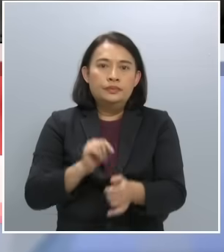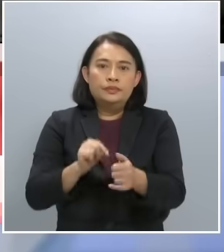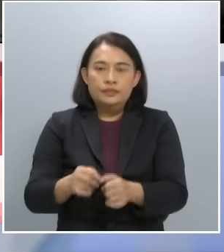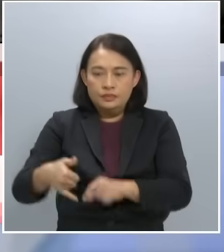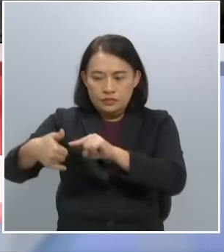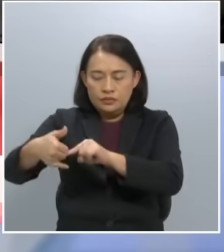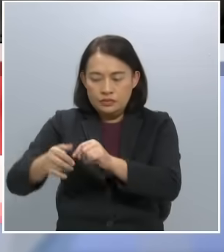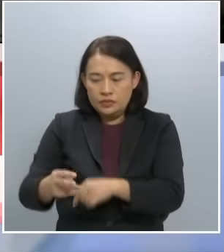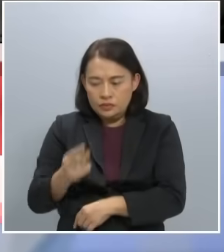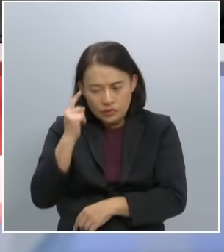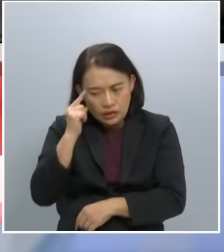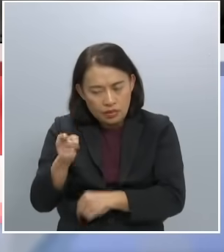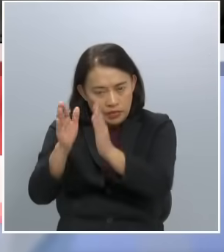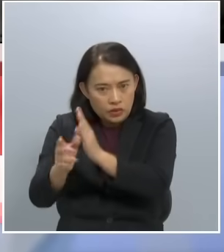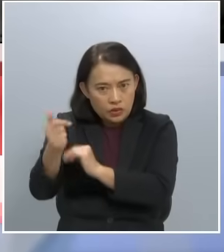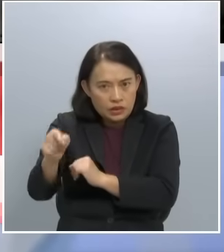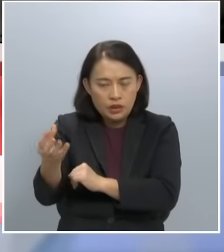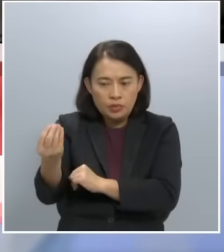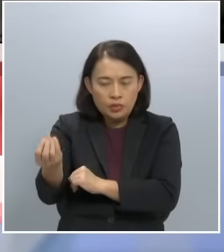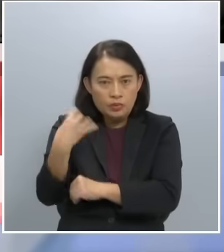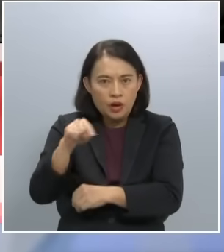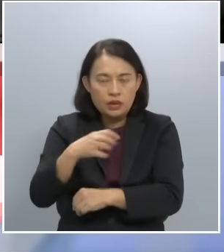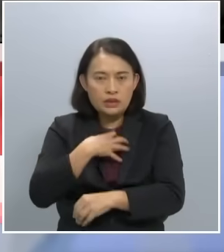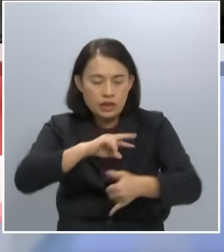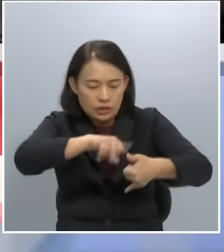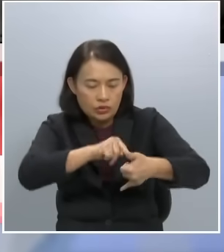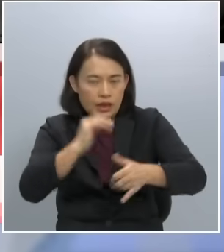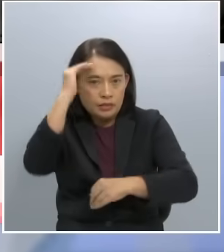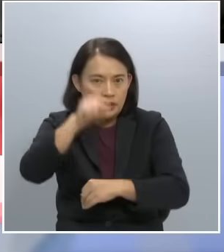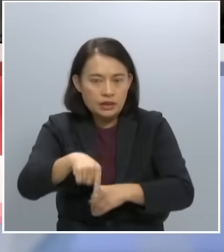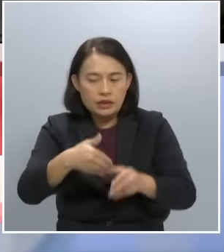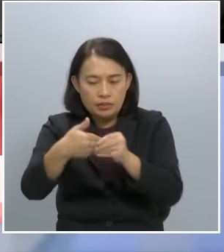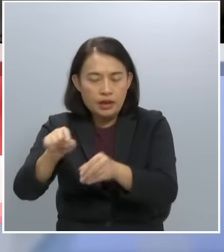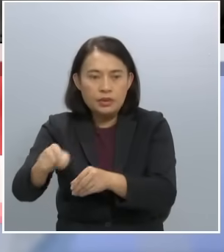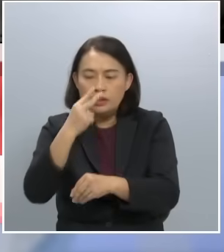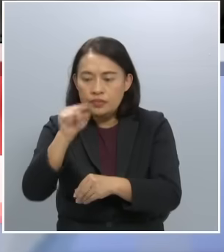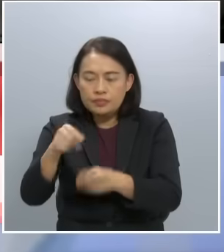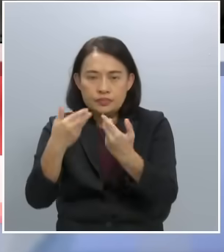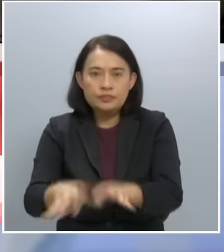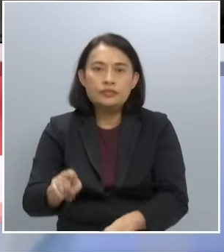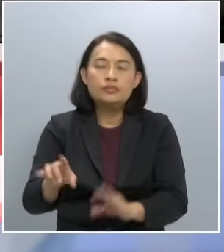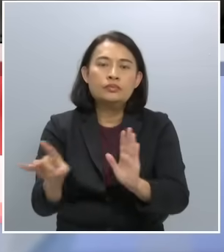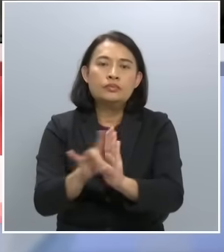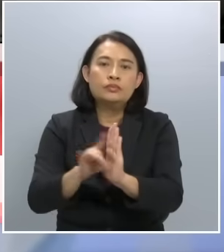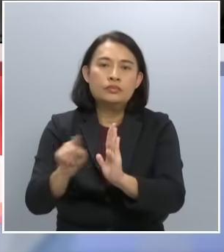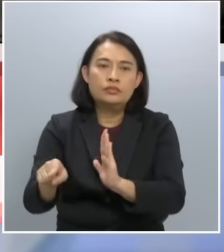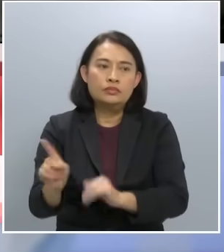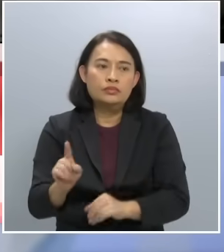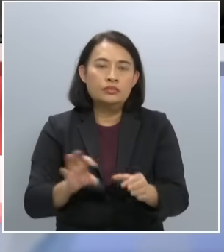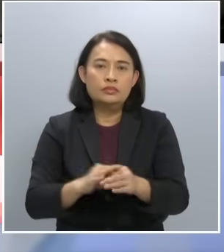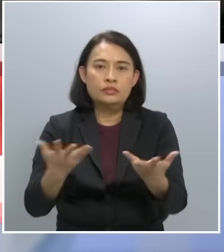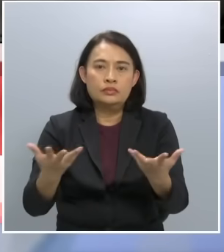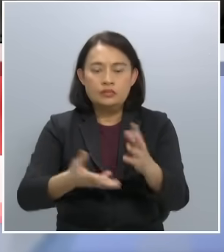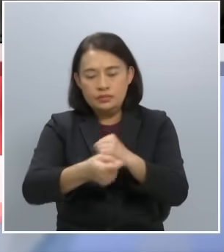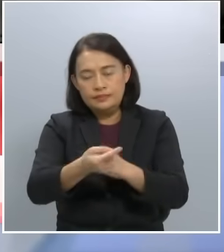แลรักษาพี่เราได้ค่ะเขาก็พูดกับเราทุกอย่างว่าเอยากดูแลพี่เราเราก็ให้เขาไปดูแลพี่เราแต่สุดท้ายแล้วเหมือนเขามาพากหัวใจของเราไปอ่ะ